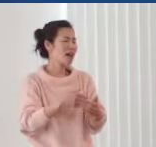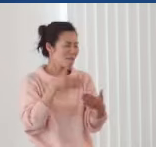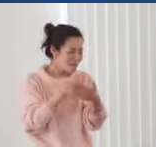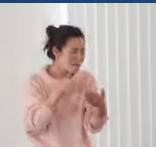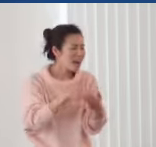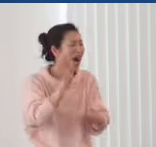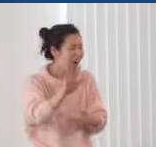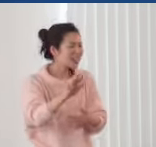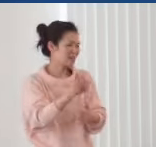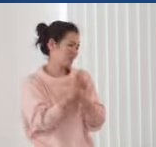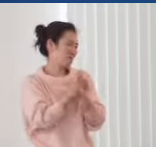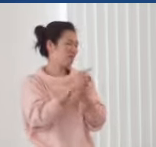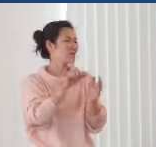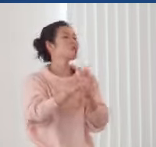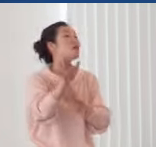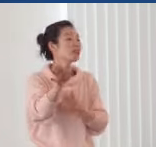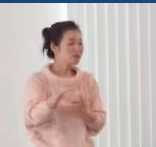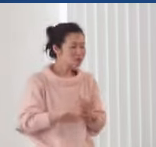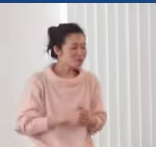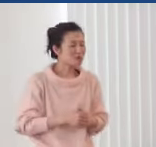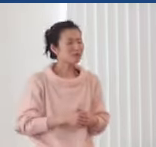ですね。